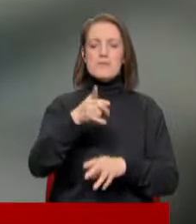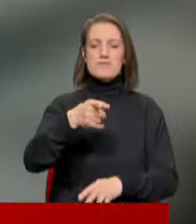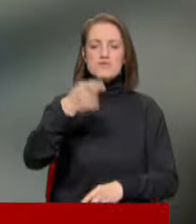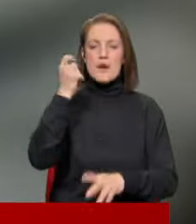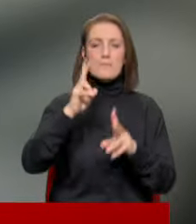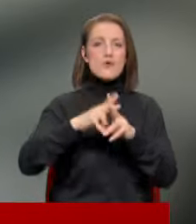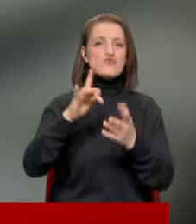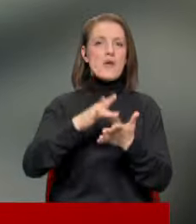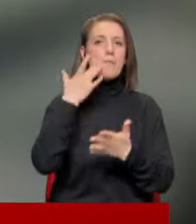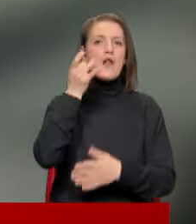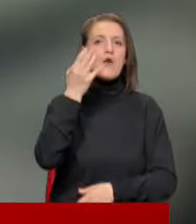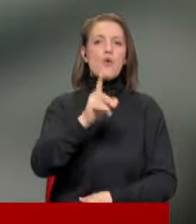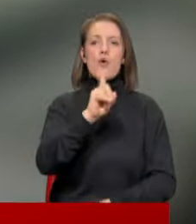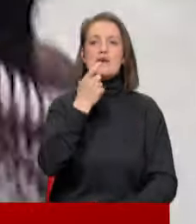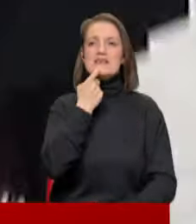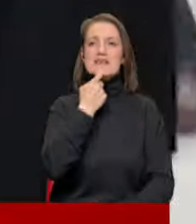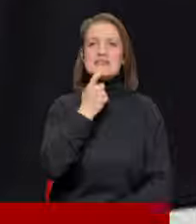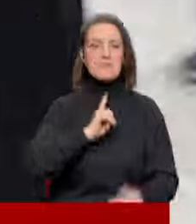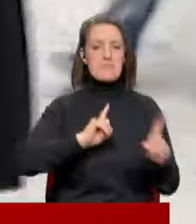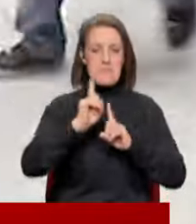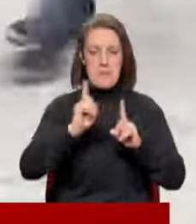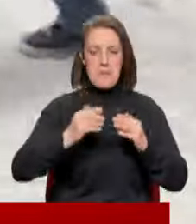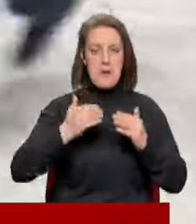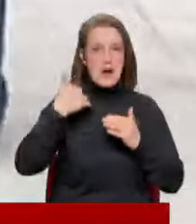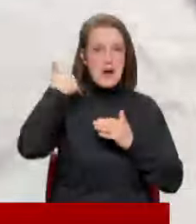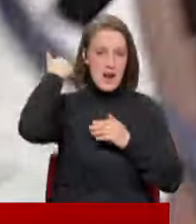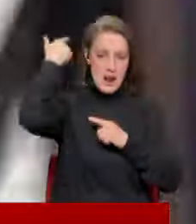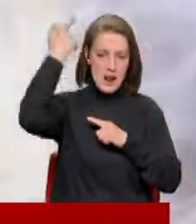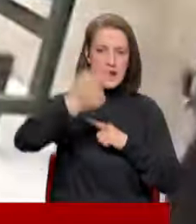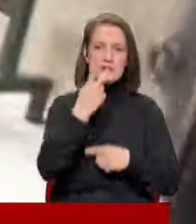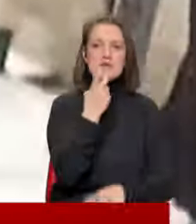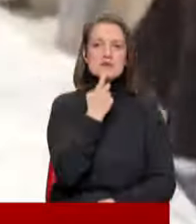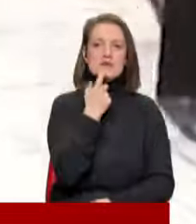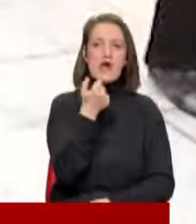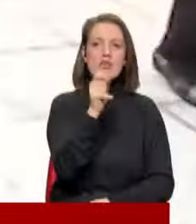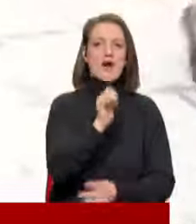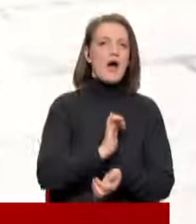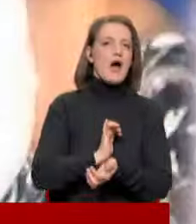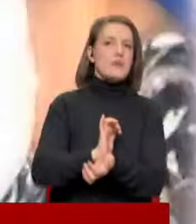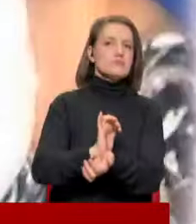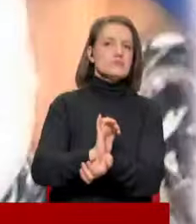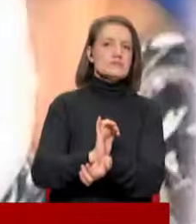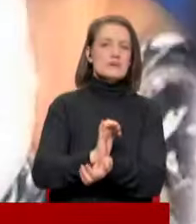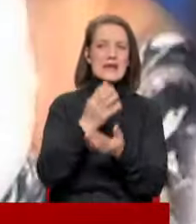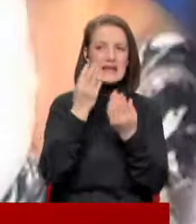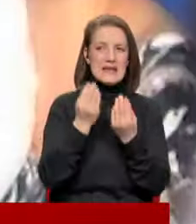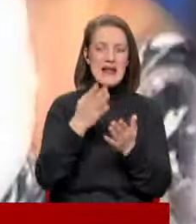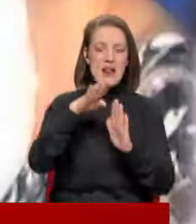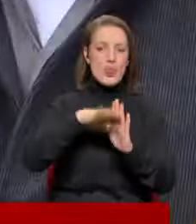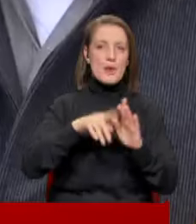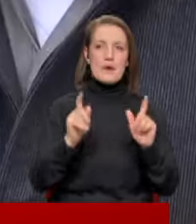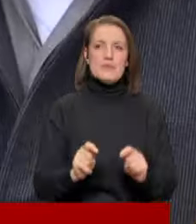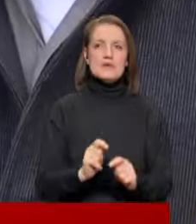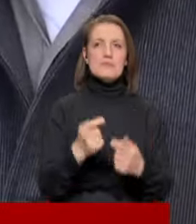polisin cezası belli oldu 10 yıllık yargılama sürecinin ardından 2 yıl 6 ay hapis cezası geldi iyi hal indirimi